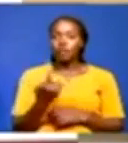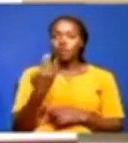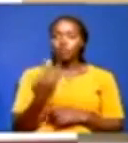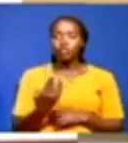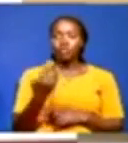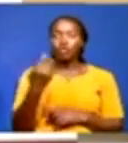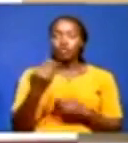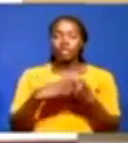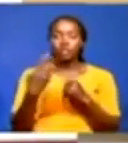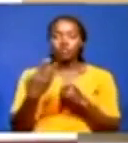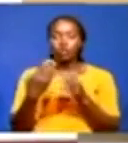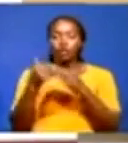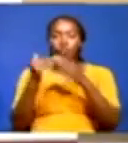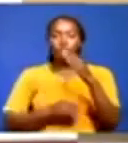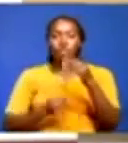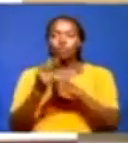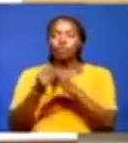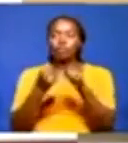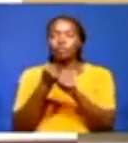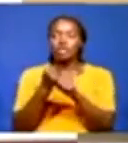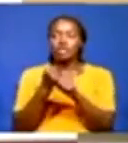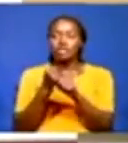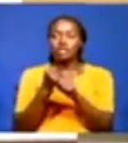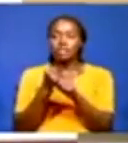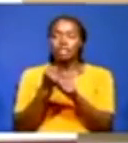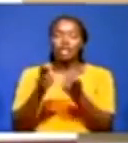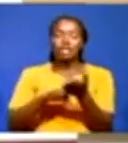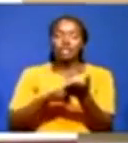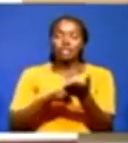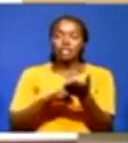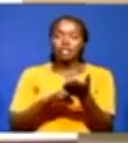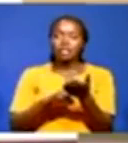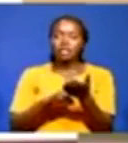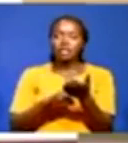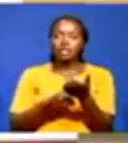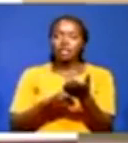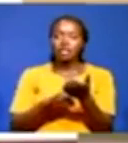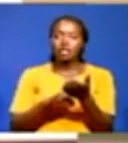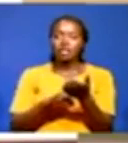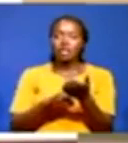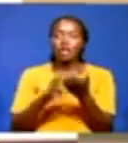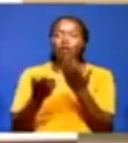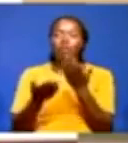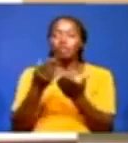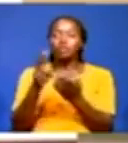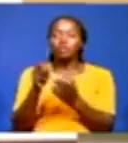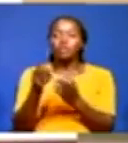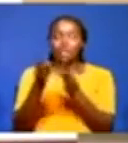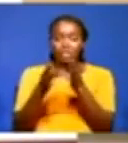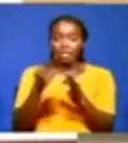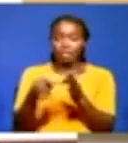31,494 wenye umri wa miaka 12 kwenda chini walisajiliwa kufanya mtihani wa mwaka huu ikilinganishwa na watahiniwa